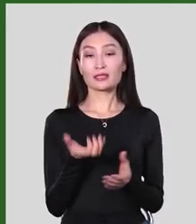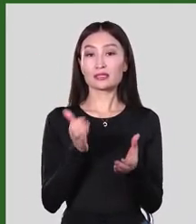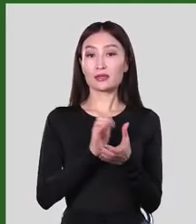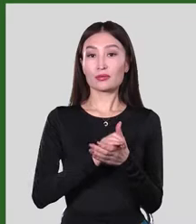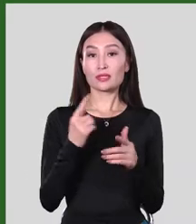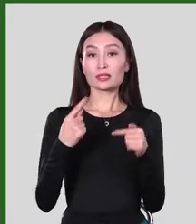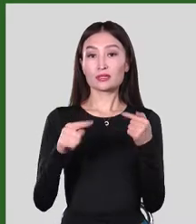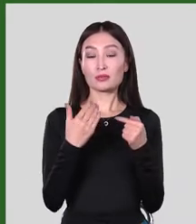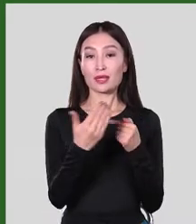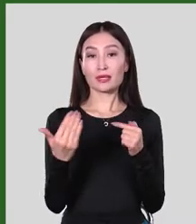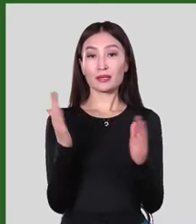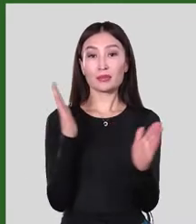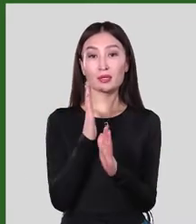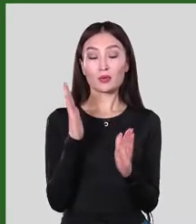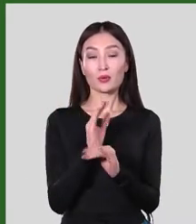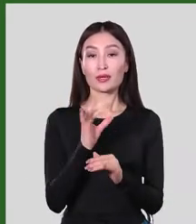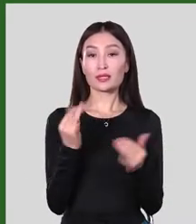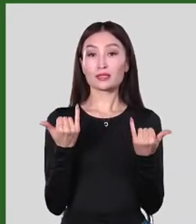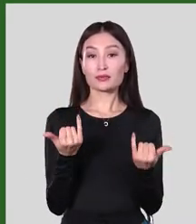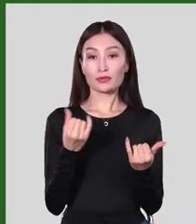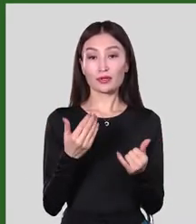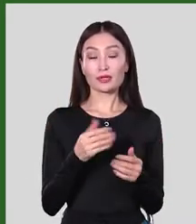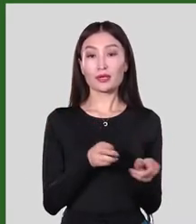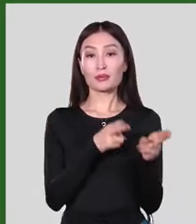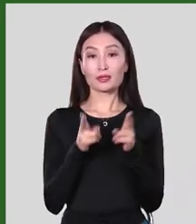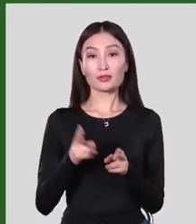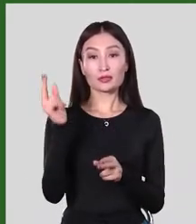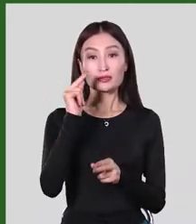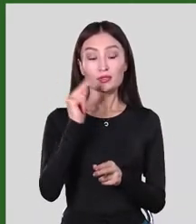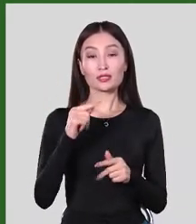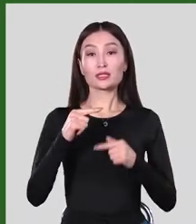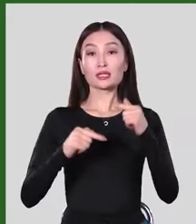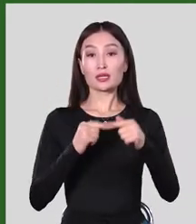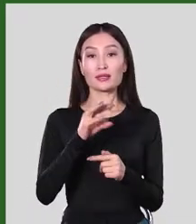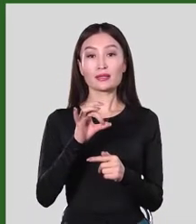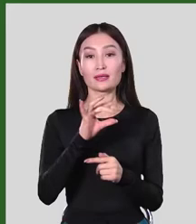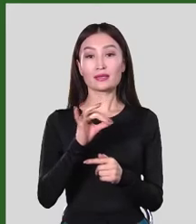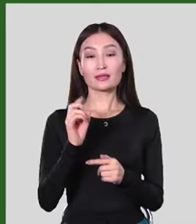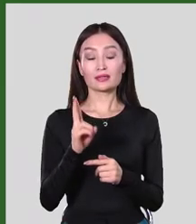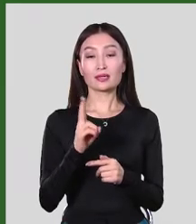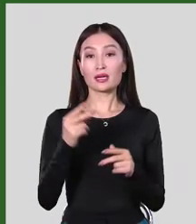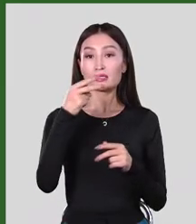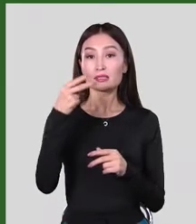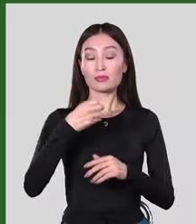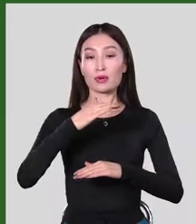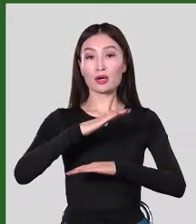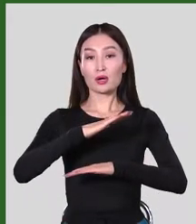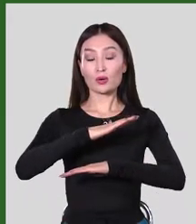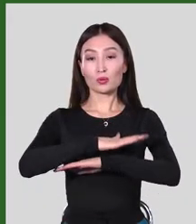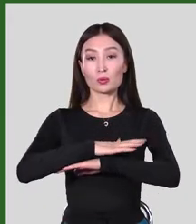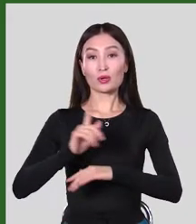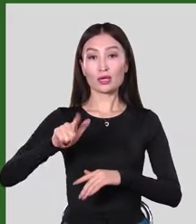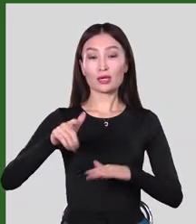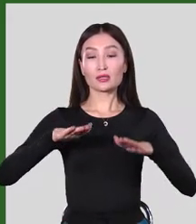с особенностями их природы. И сегодня переходим к изучению следующего материка. Тема урока –